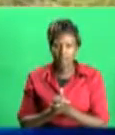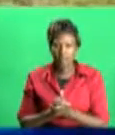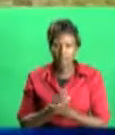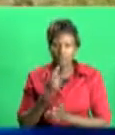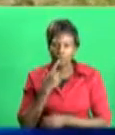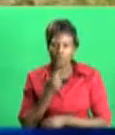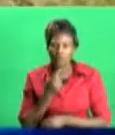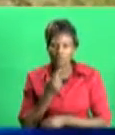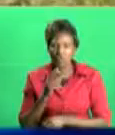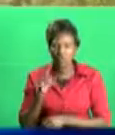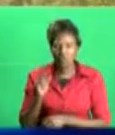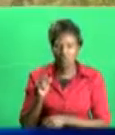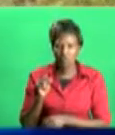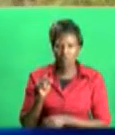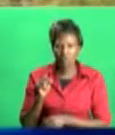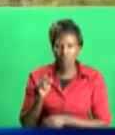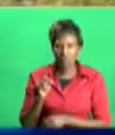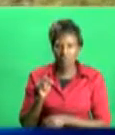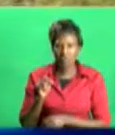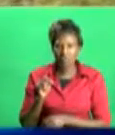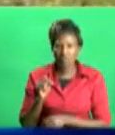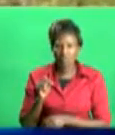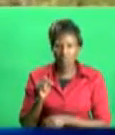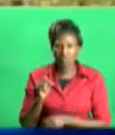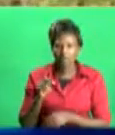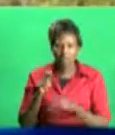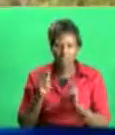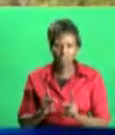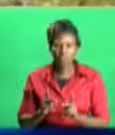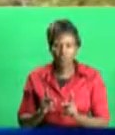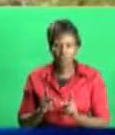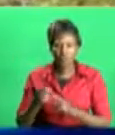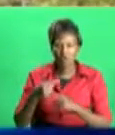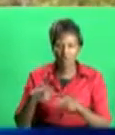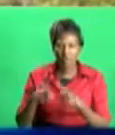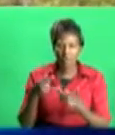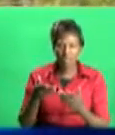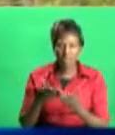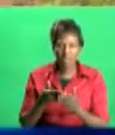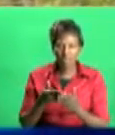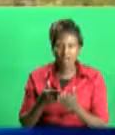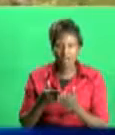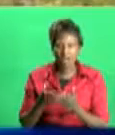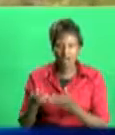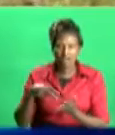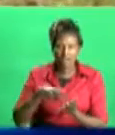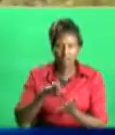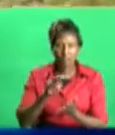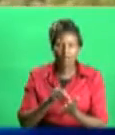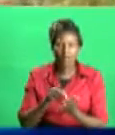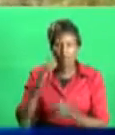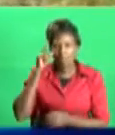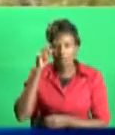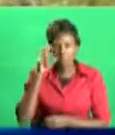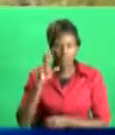Sasa hakuna haja tena ya mtu kutoka hapa Masalani Ijara awe anatembea Mombasa.